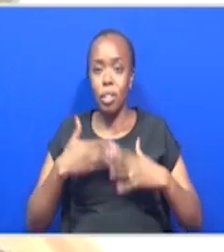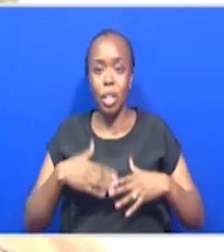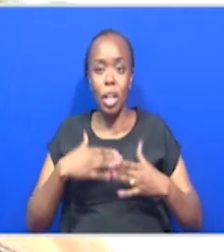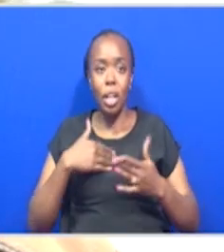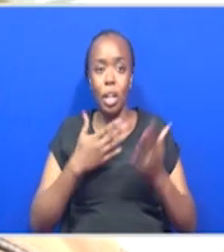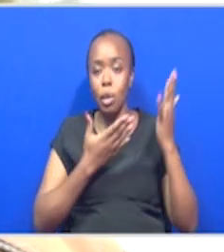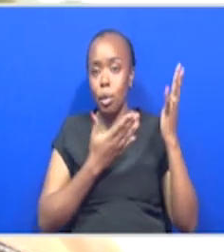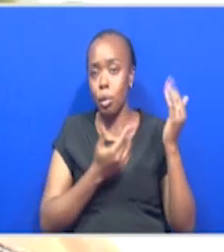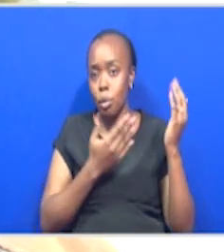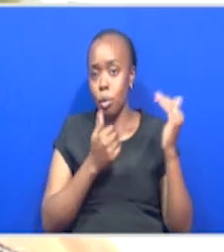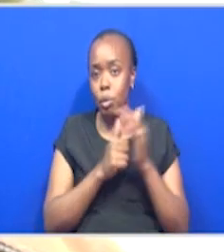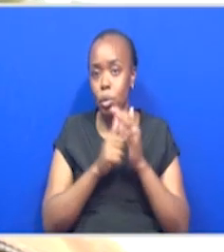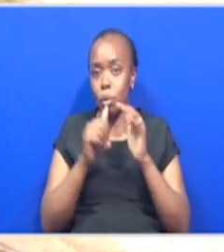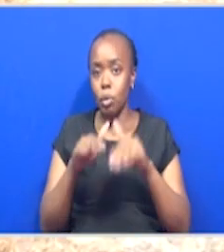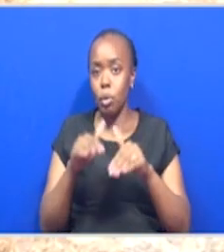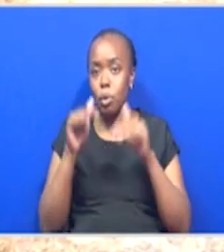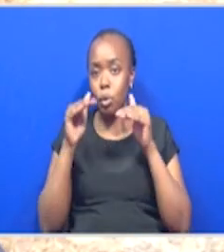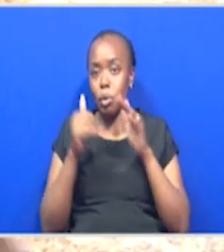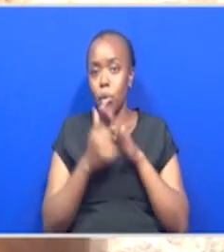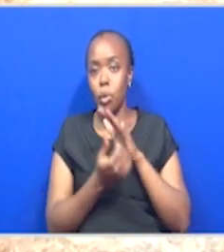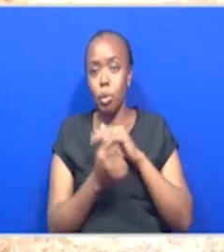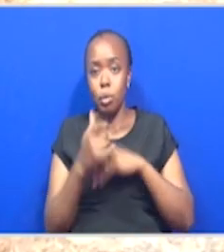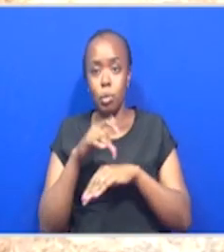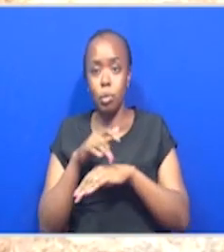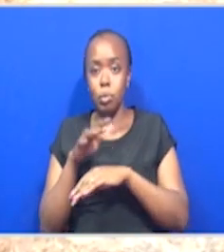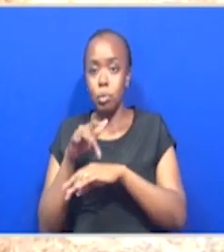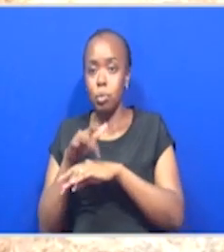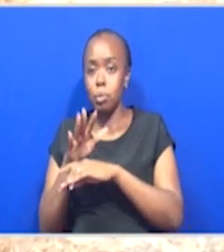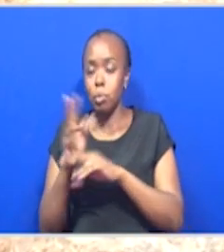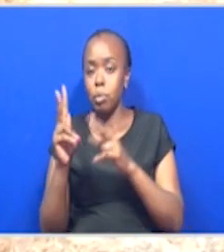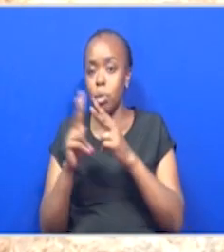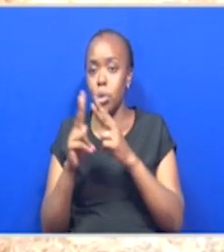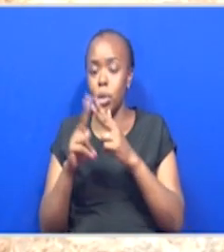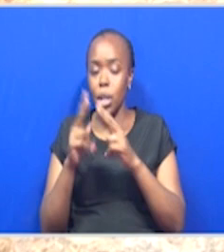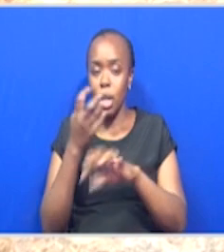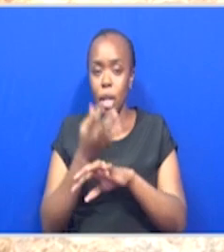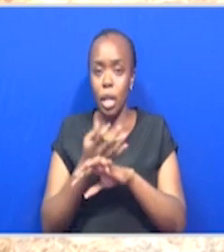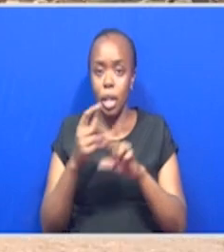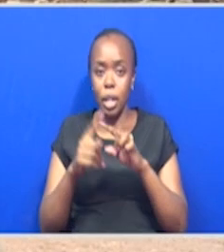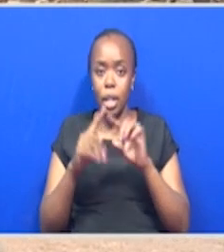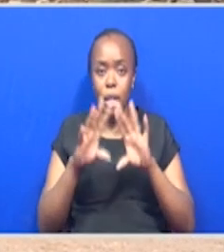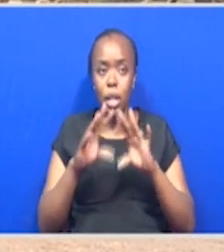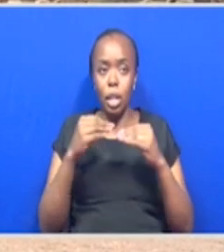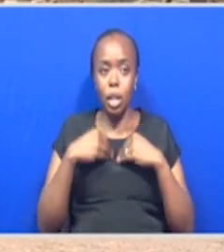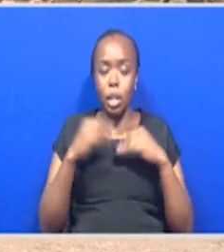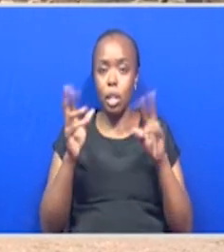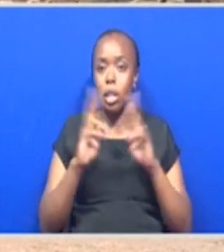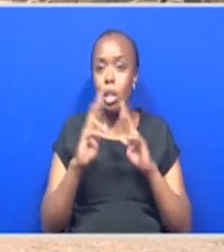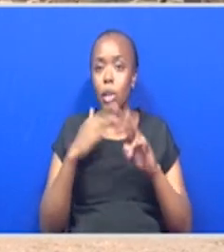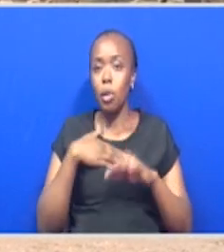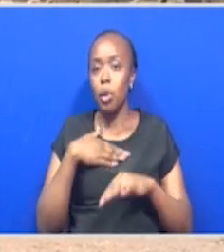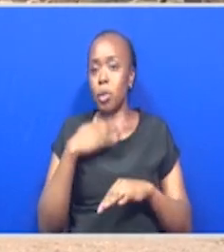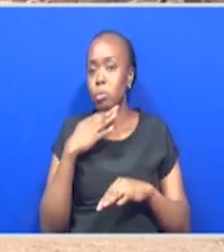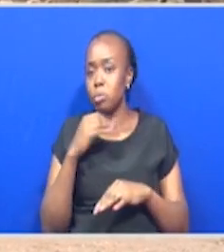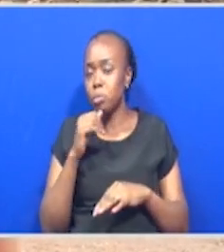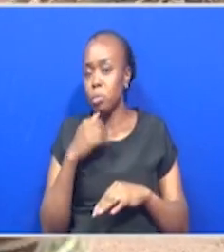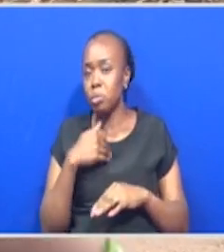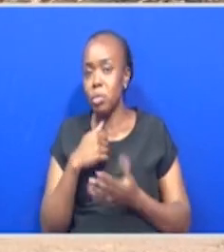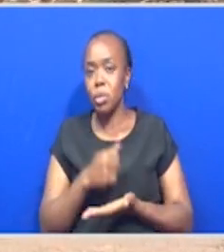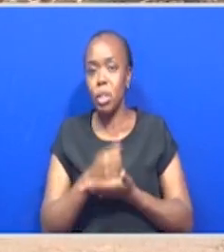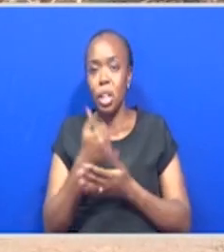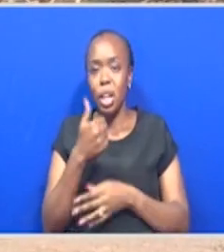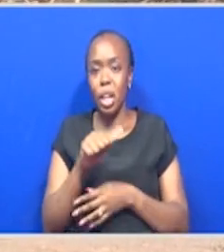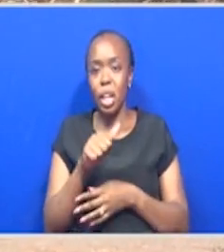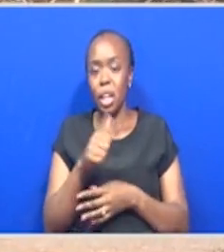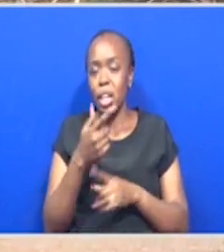hopefully wait for counseling. Inakuwa gumu sana kukubali kwamba walienda. Hatujapata msaada wote wa